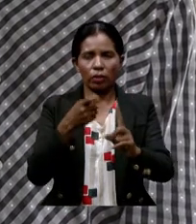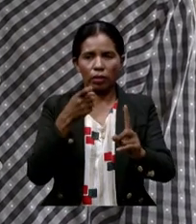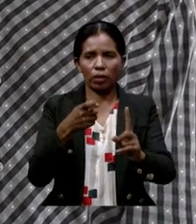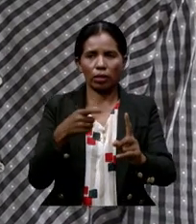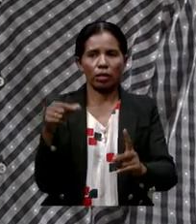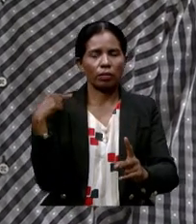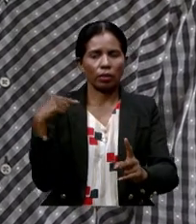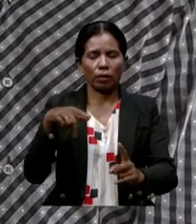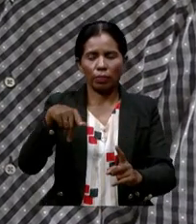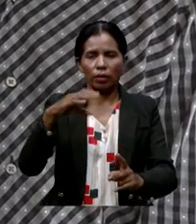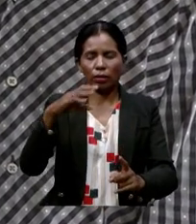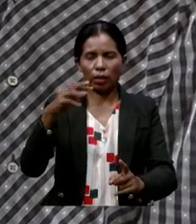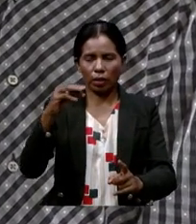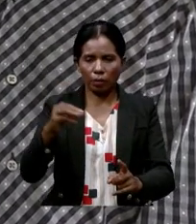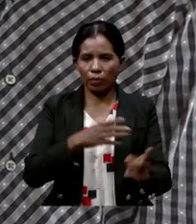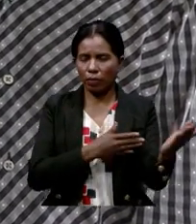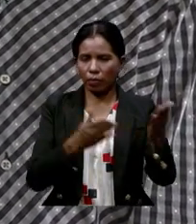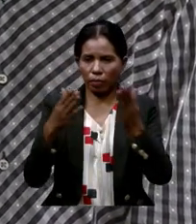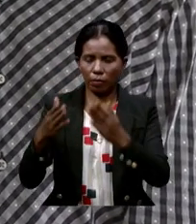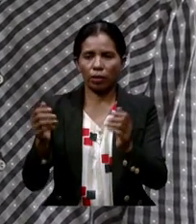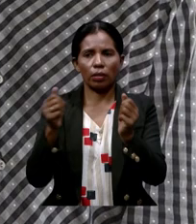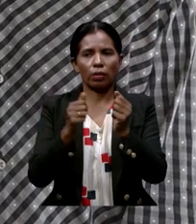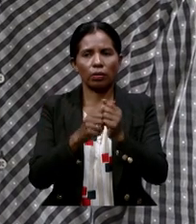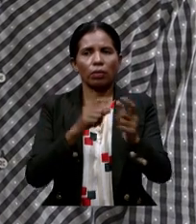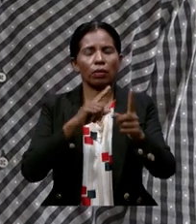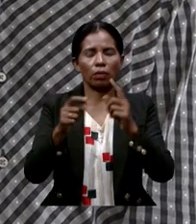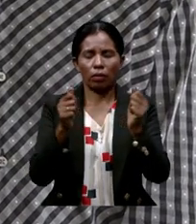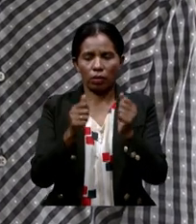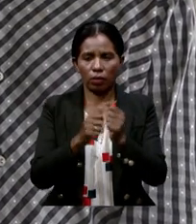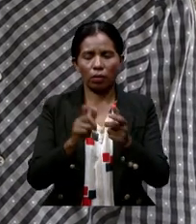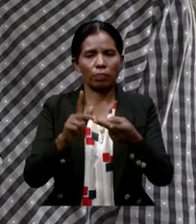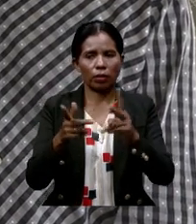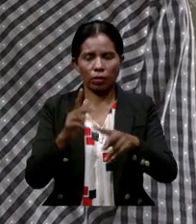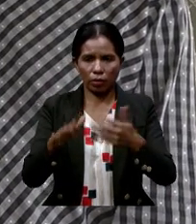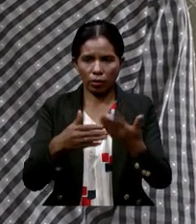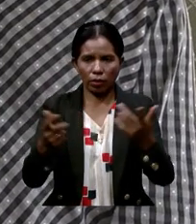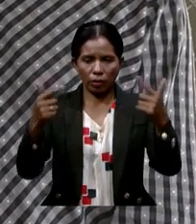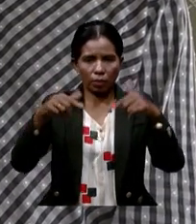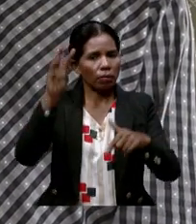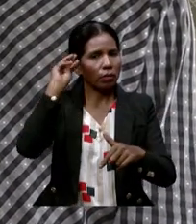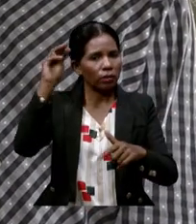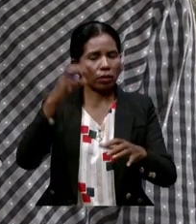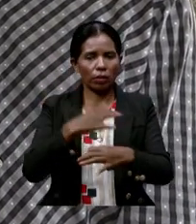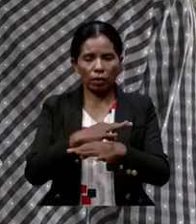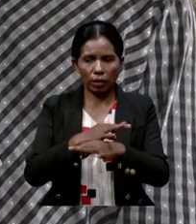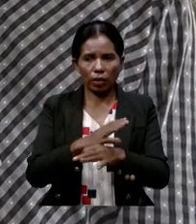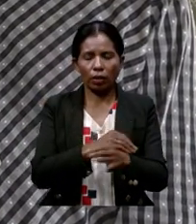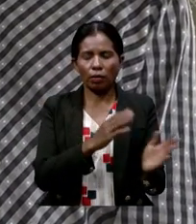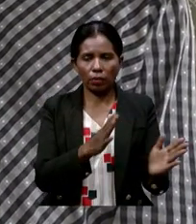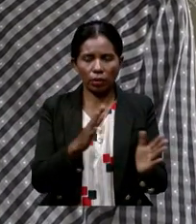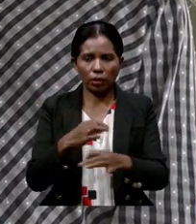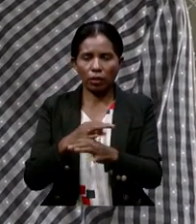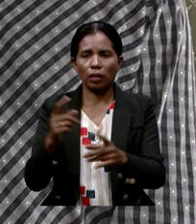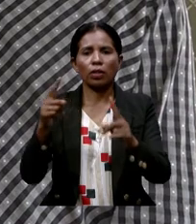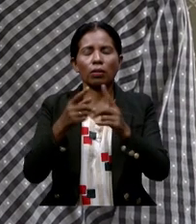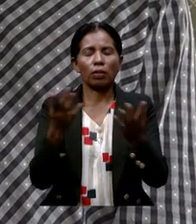kabinete PCM manda mayona ho ni nia be komentario sini na parcer sira ne mai para a tu ministerio hadia por tanto proceso hadia ne to on be